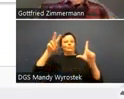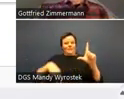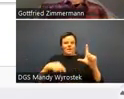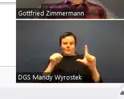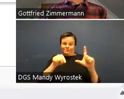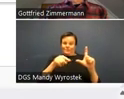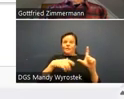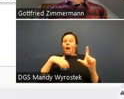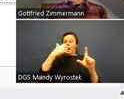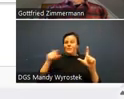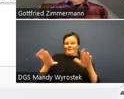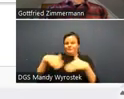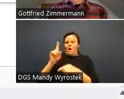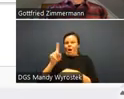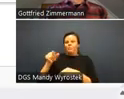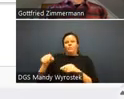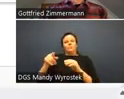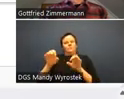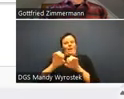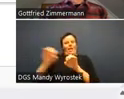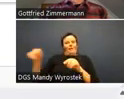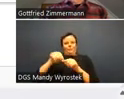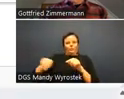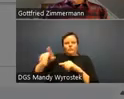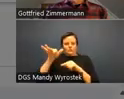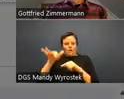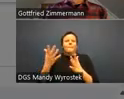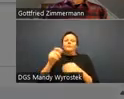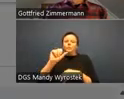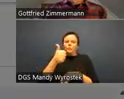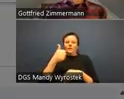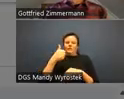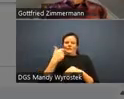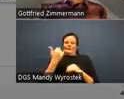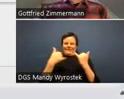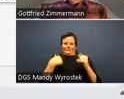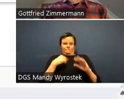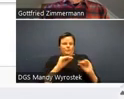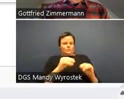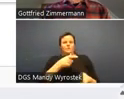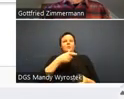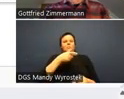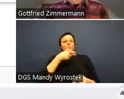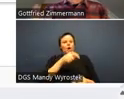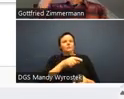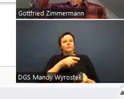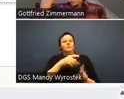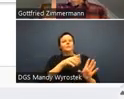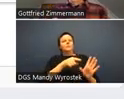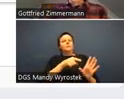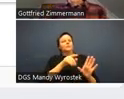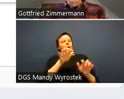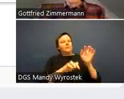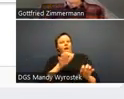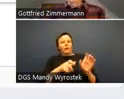den Fokus. Ich habe jetzt mal wieder Maus hier drauf gezeigt. Also das ist meine Maus hier. Und da ist mein Fokus.